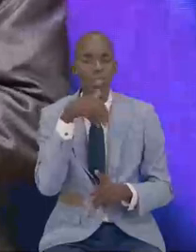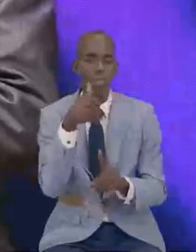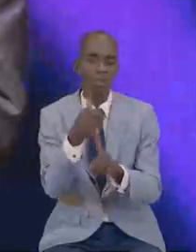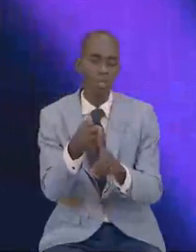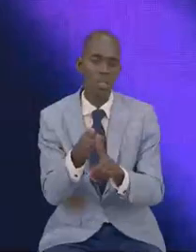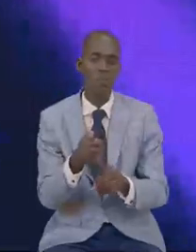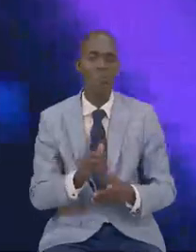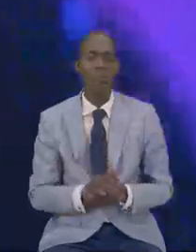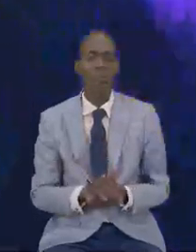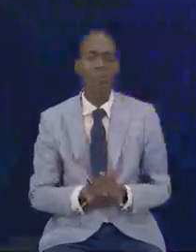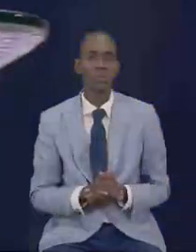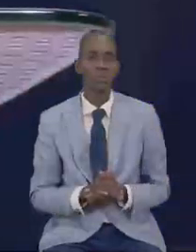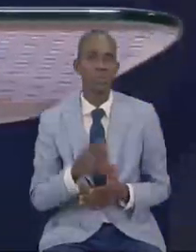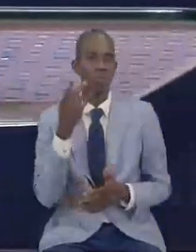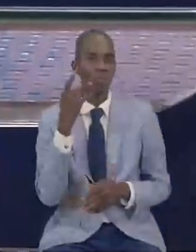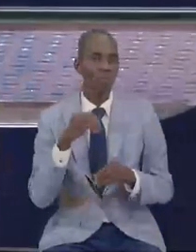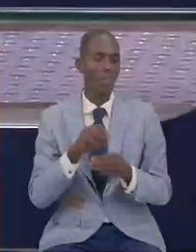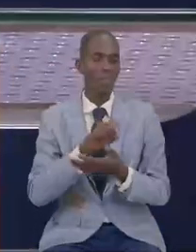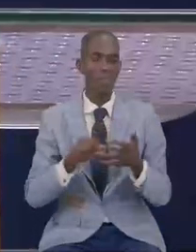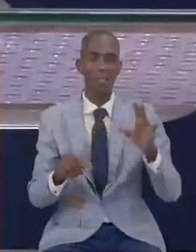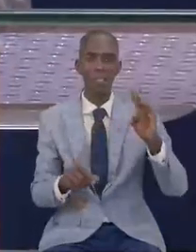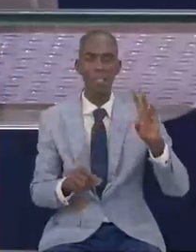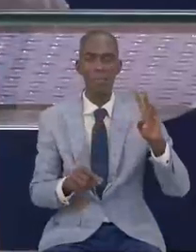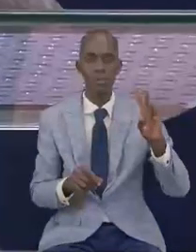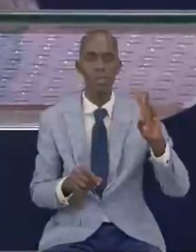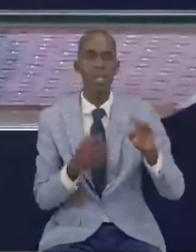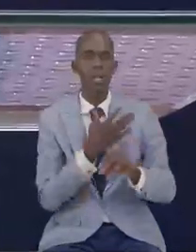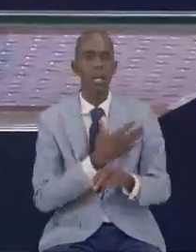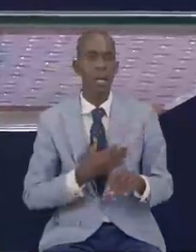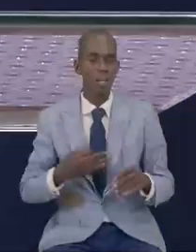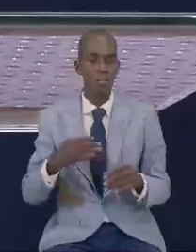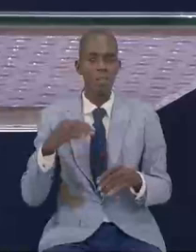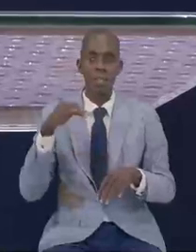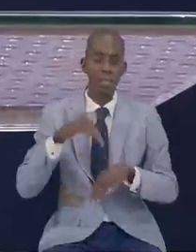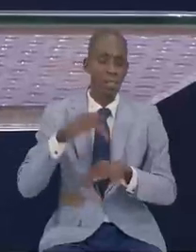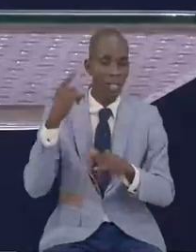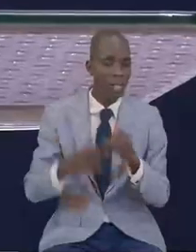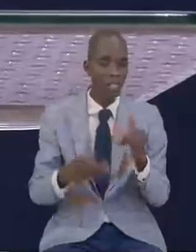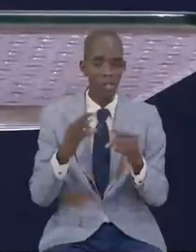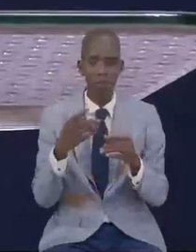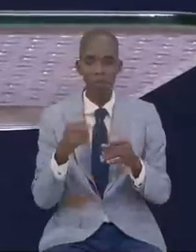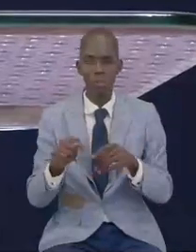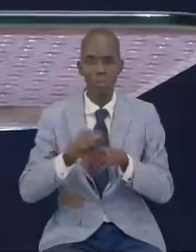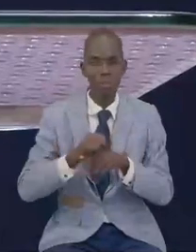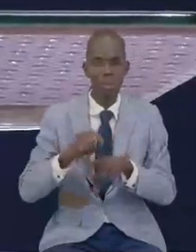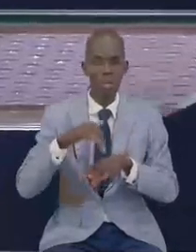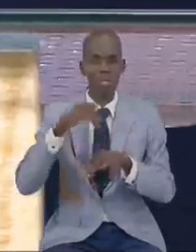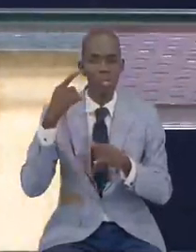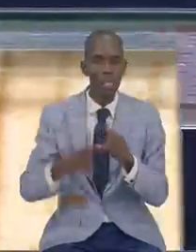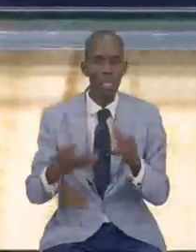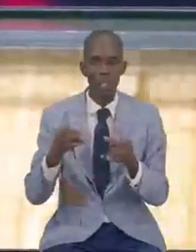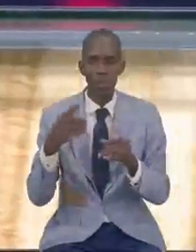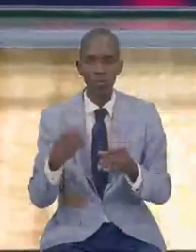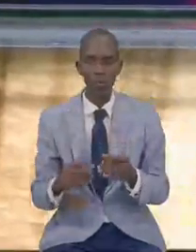souiller. Voilà le verset 17. À la fin de la formation, au bout de